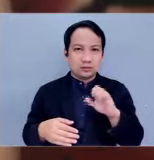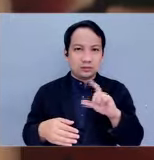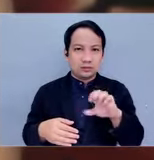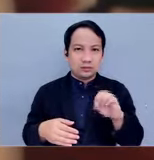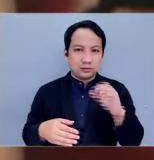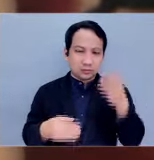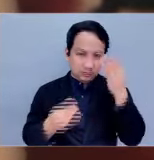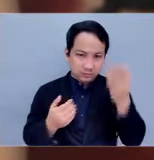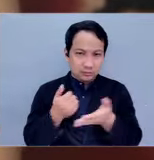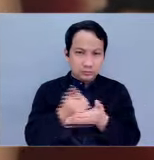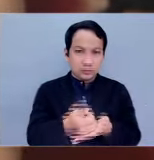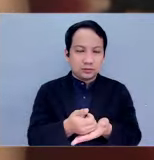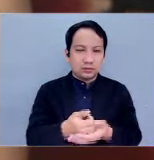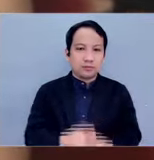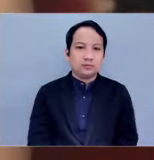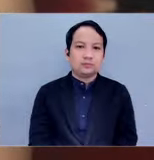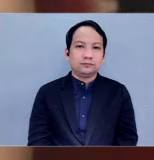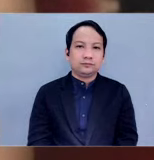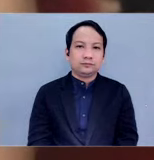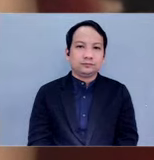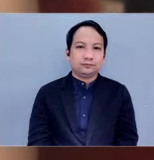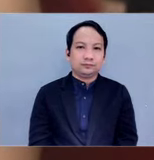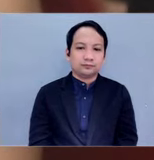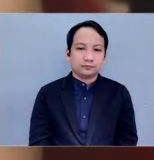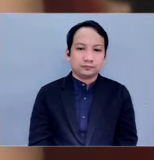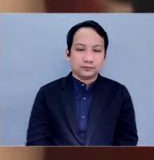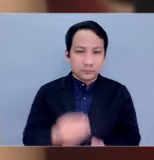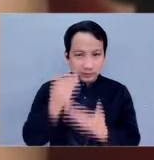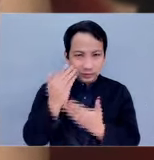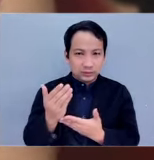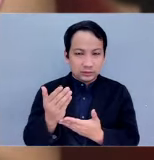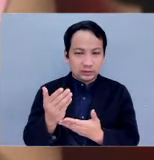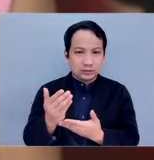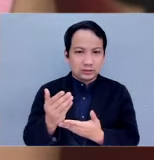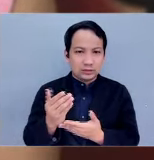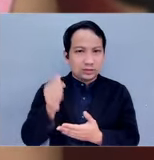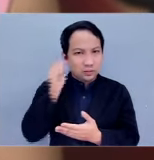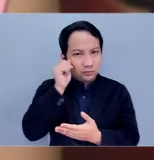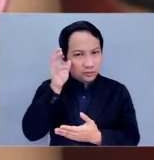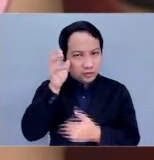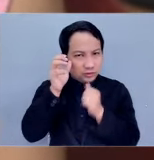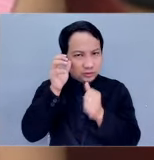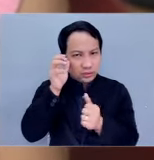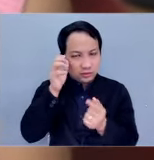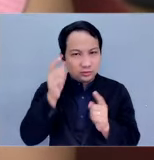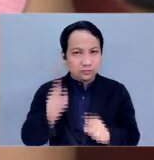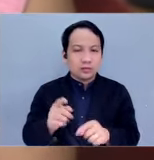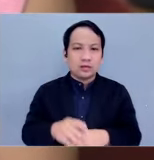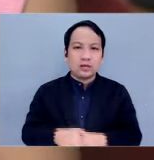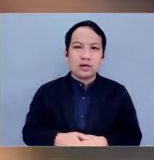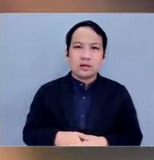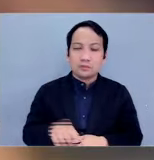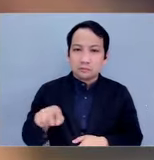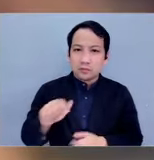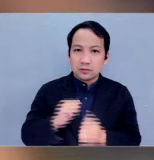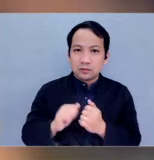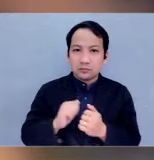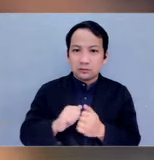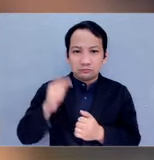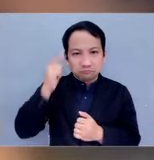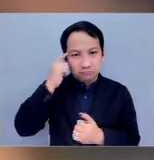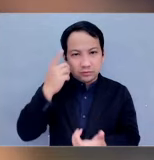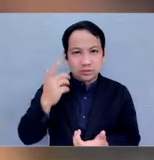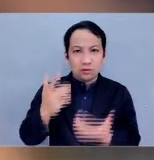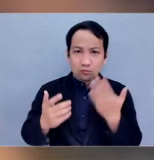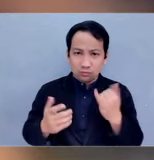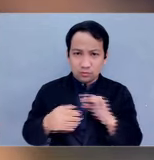people pleasing pwede siya consciously at unconsciously. Ibig sabihin, unconsciously, dahil nga meron